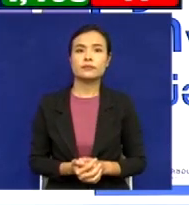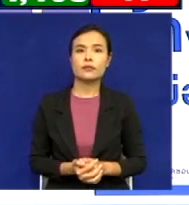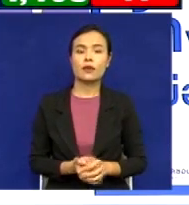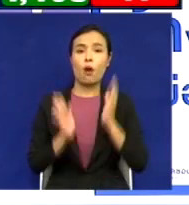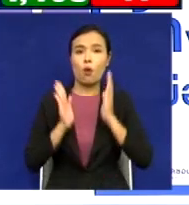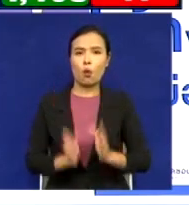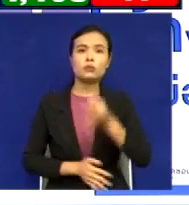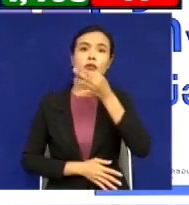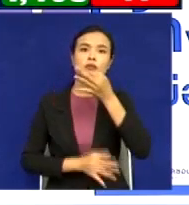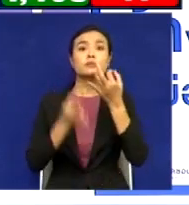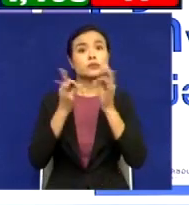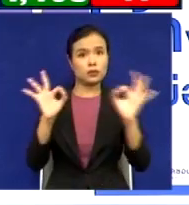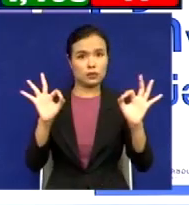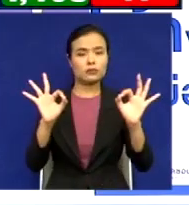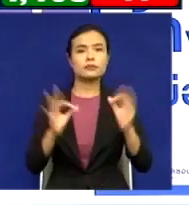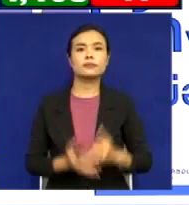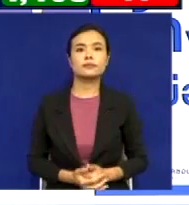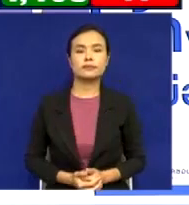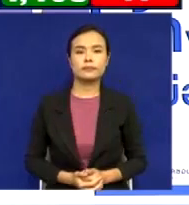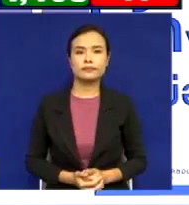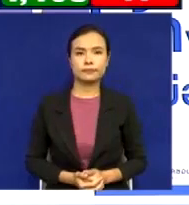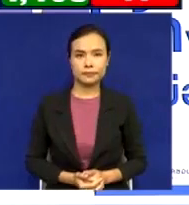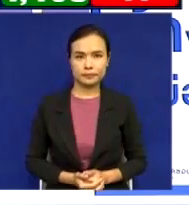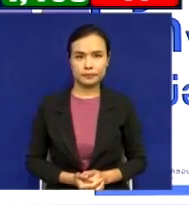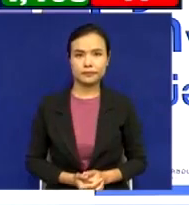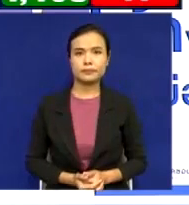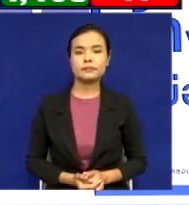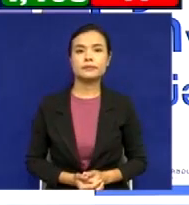ที่มีอาชีพอิสระนะครับนอกจากนั้น